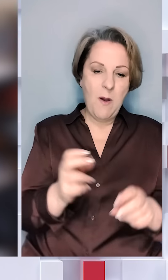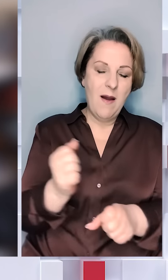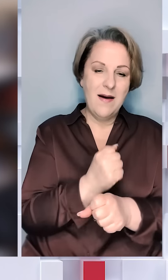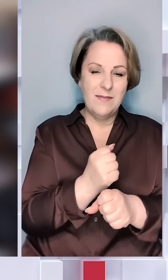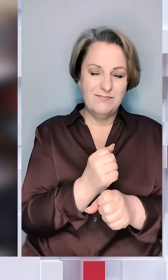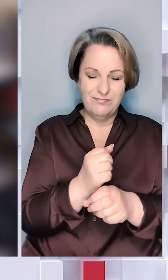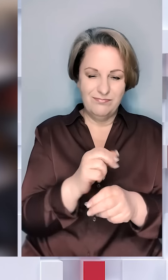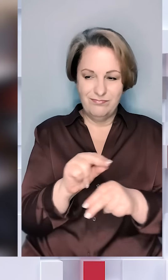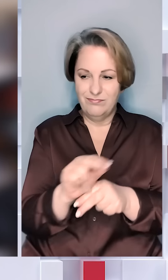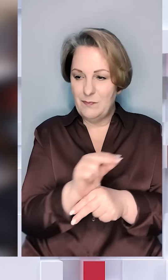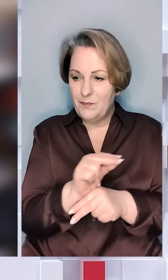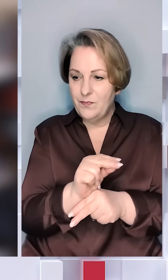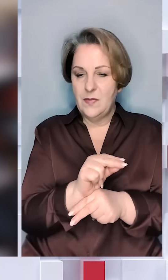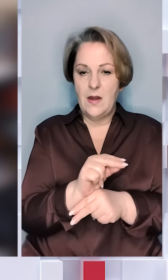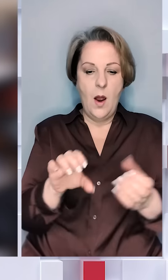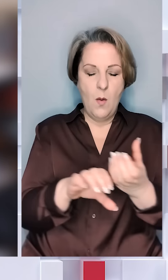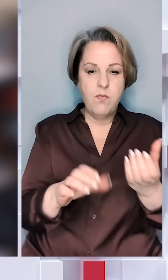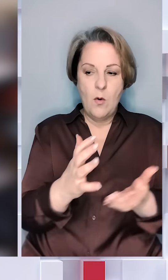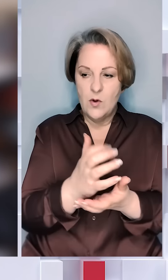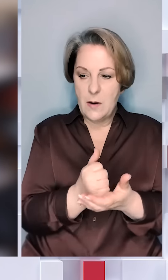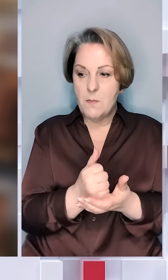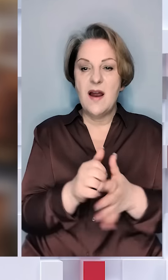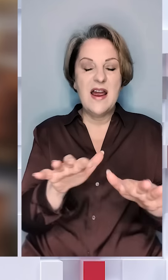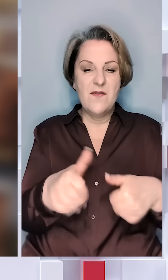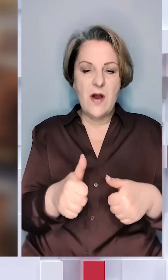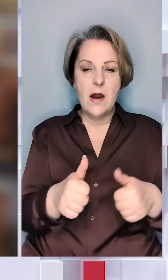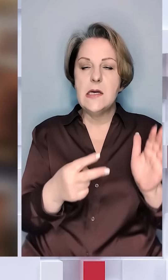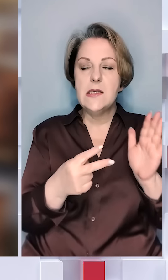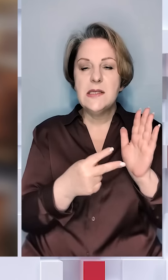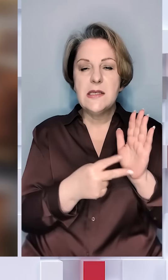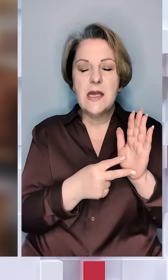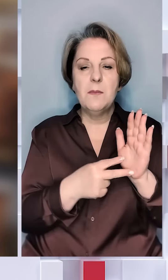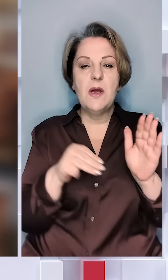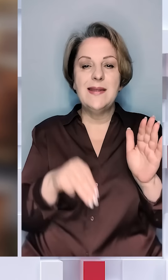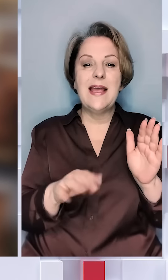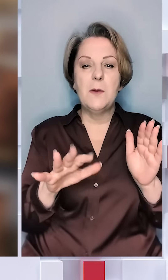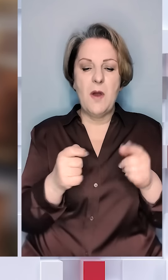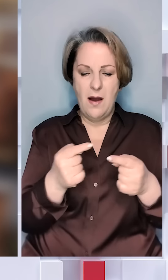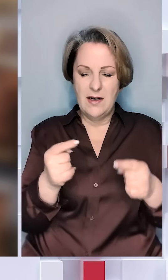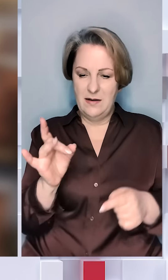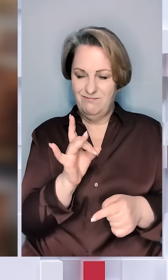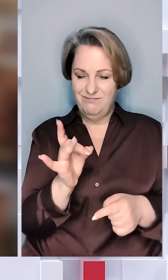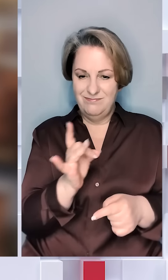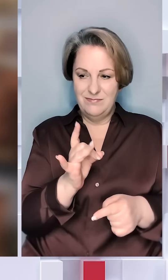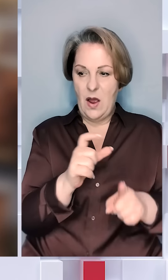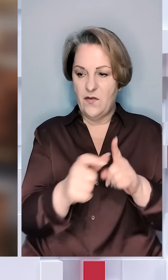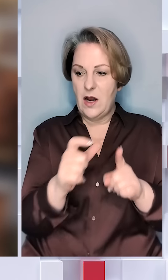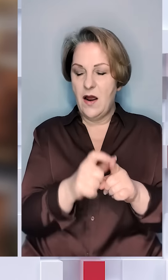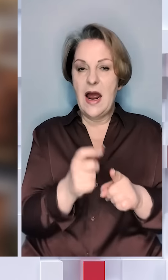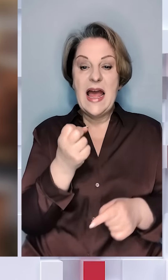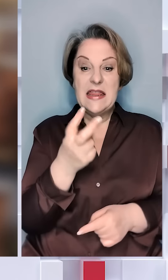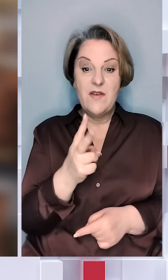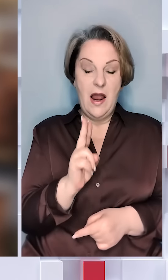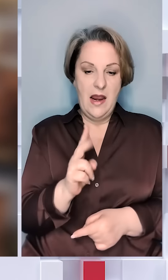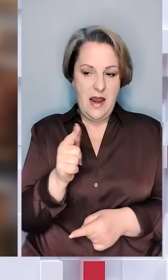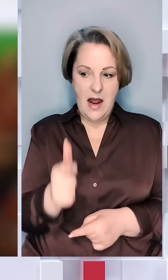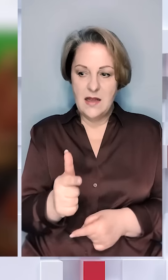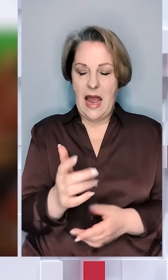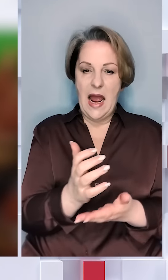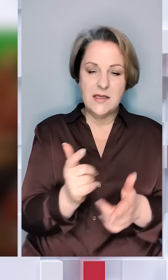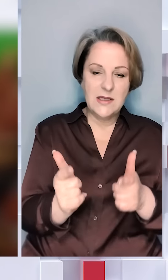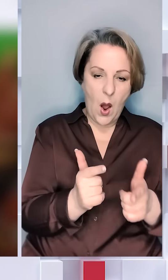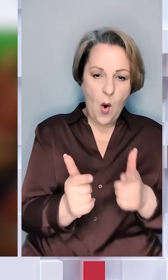переробляли боєприпаси. У них вилучили майже 7,5 тисяч набоїв різного калібру, понад 11 кілограмів заготовок для них, а